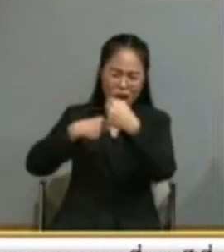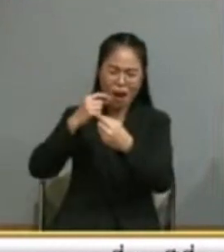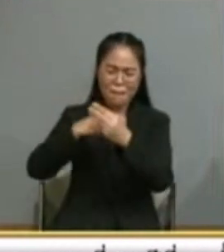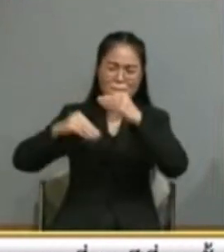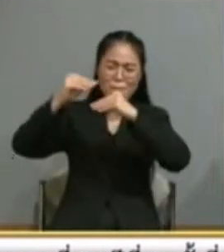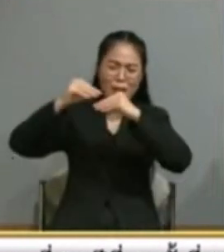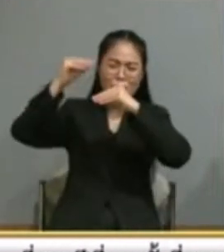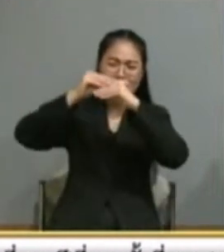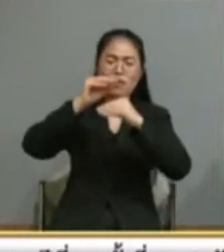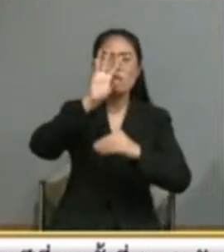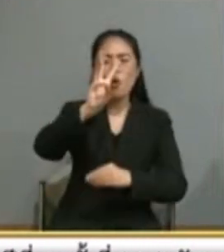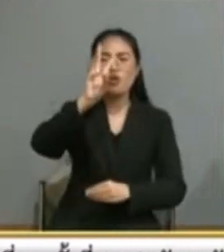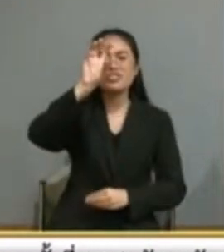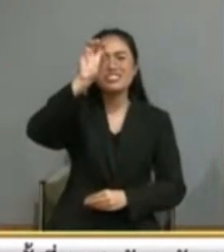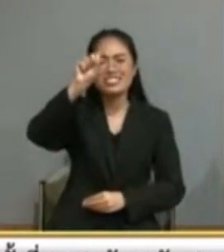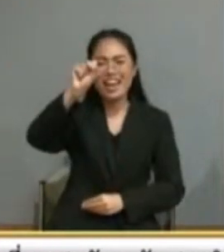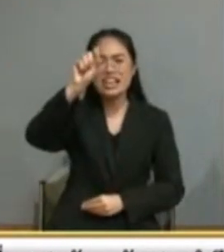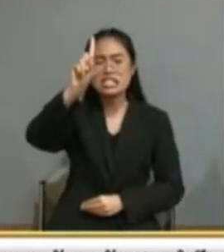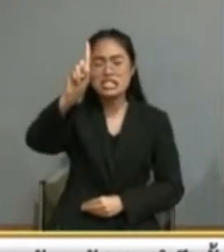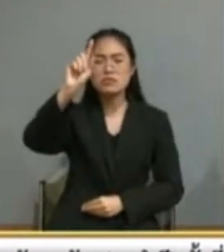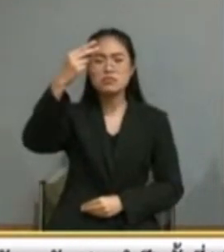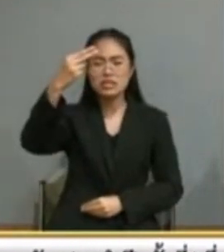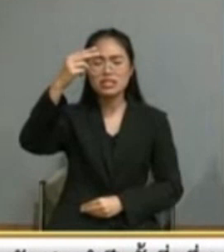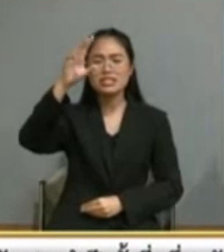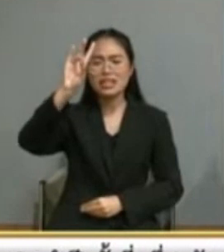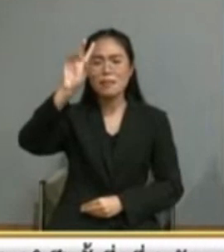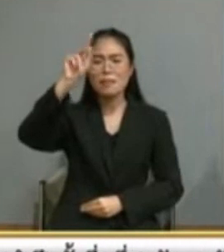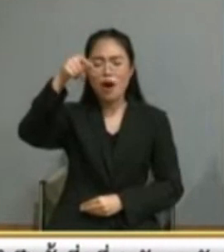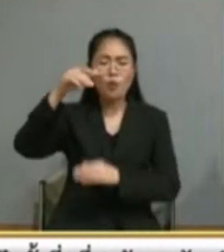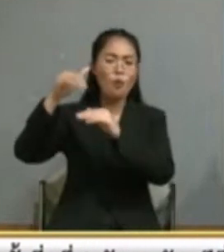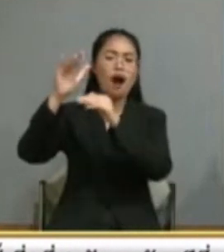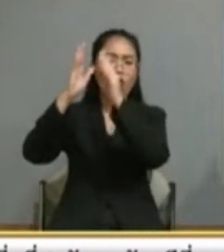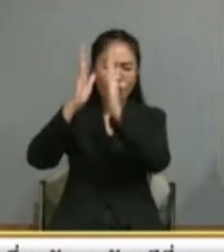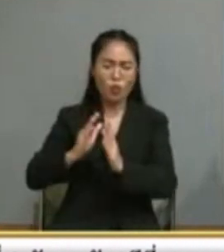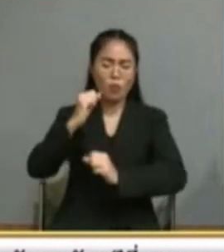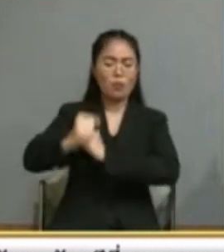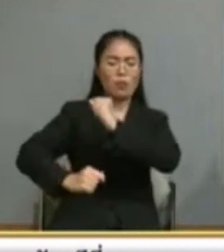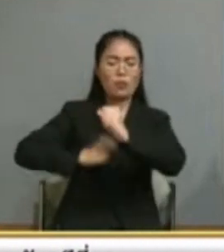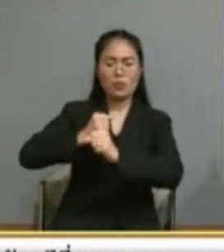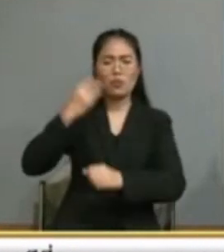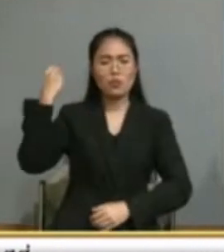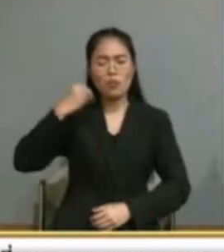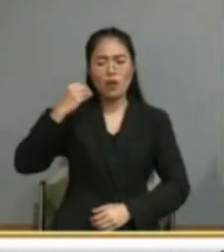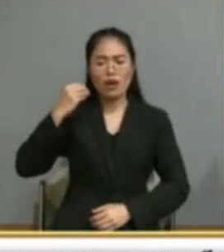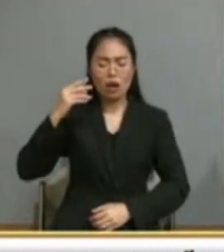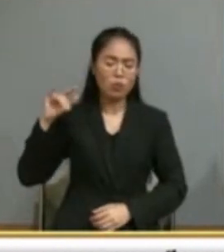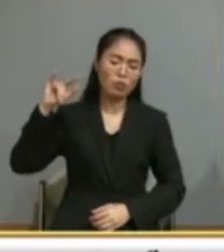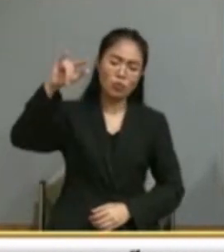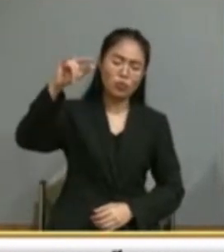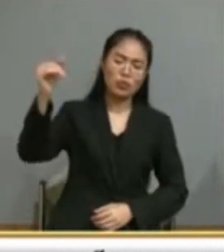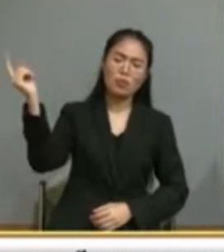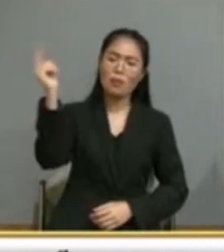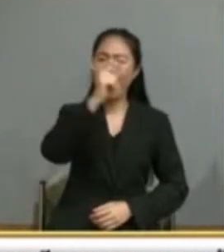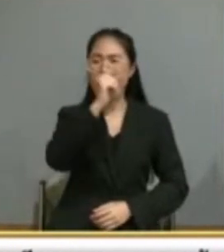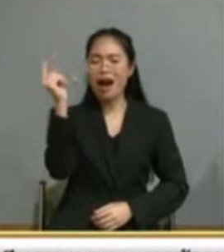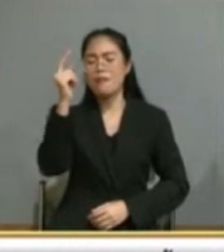6,17,796 คนต่อปีส่นจำนวนเที่ยวบิน รายงานการศึษา